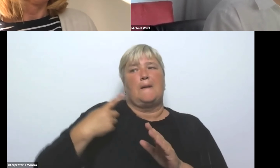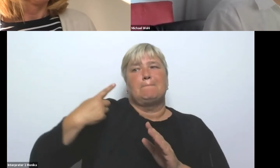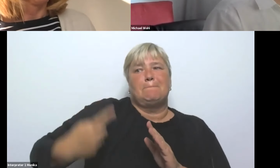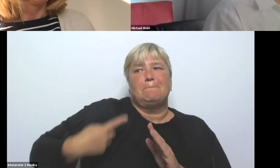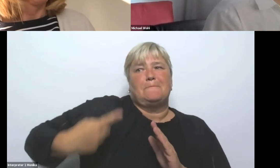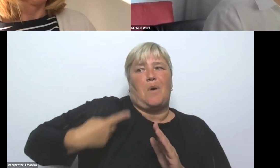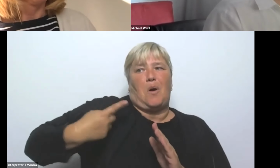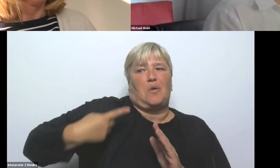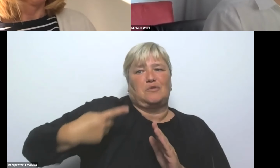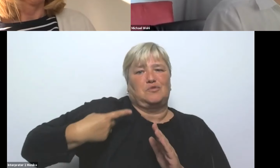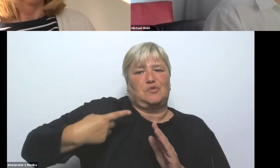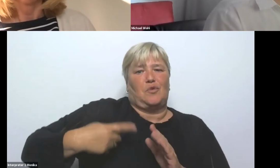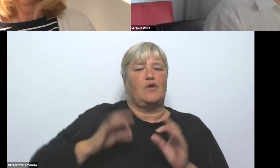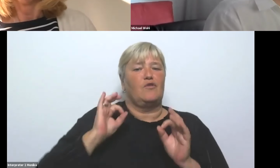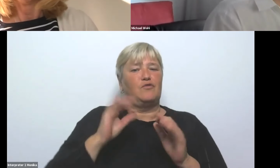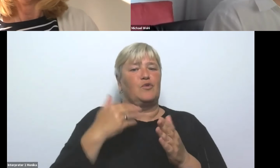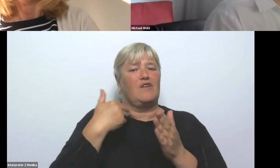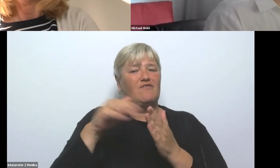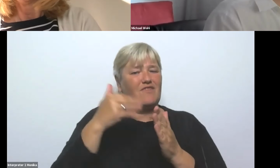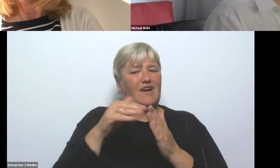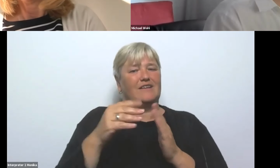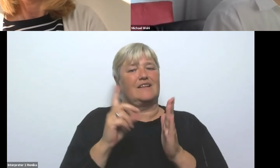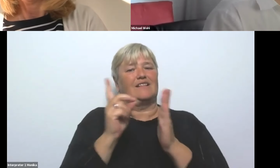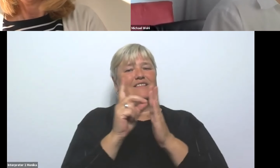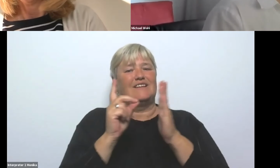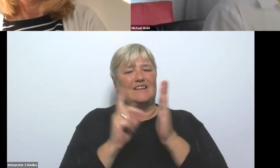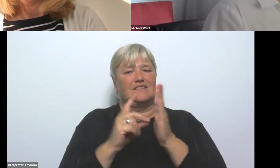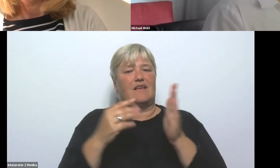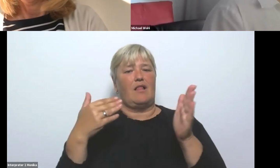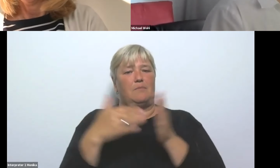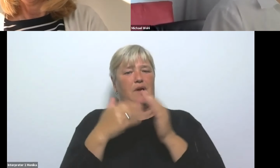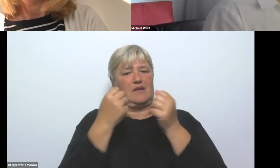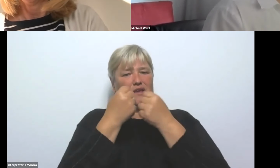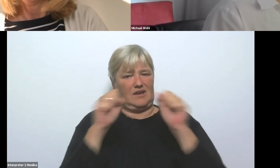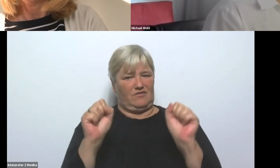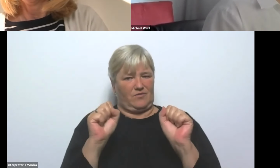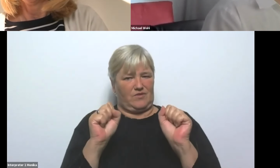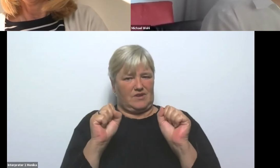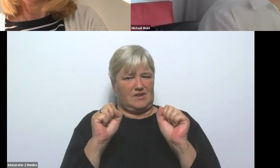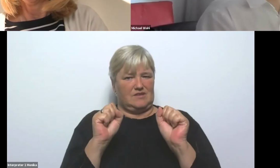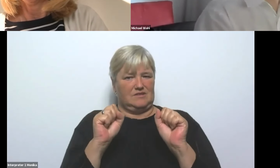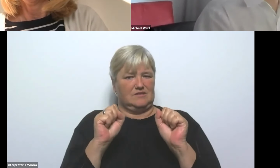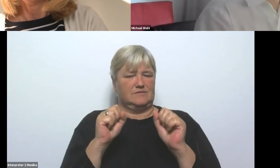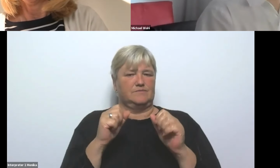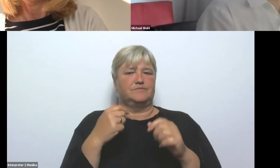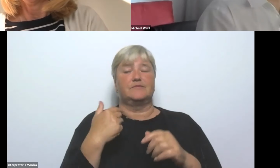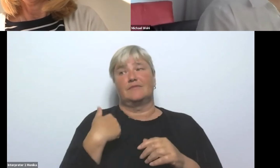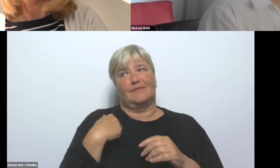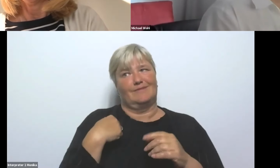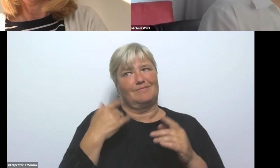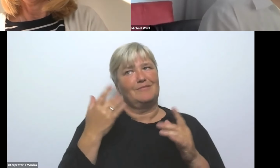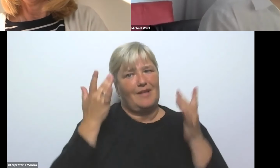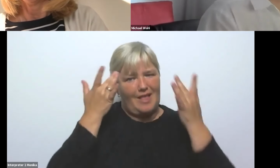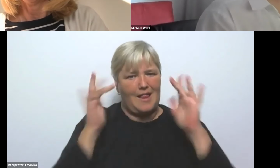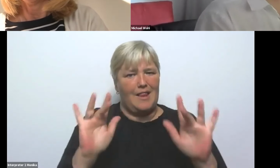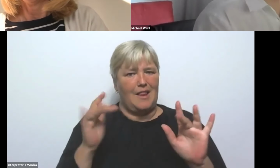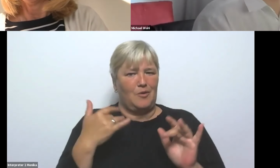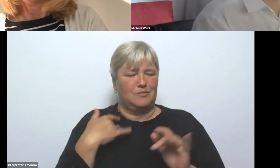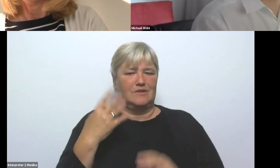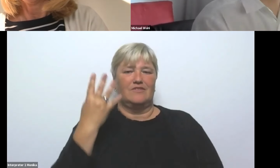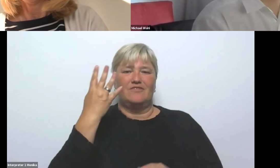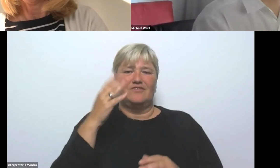Taktgeber für die weitere digitale Barrierefreiheit. Dann haben wir das habe ich mir jetzt erlaubt, weil diese vier Perspektiven